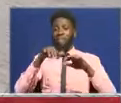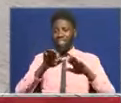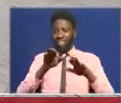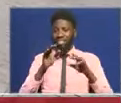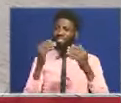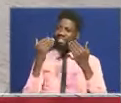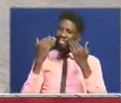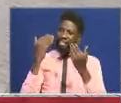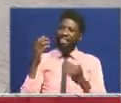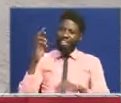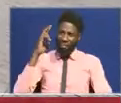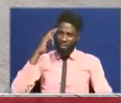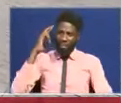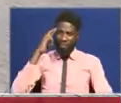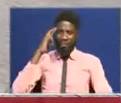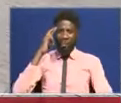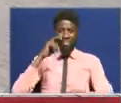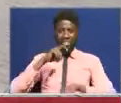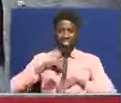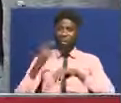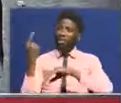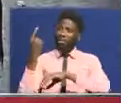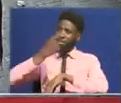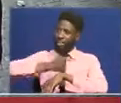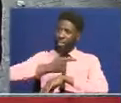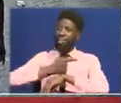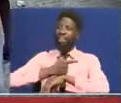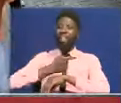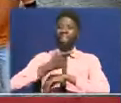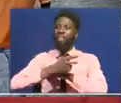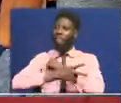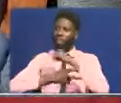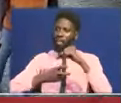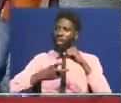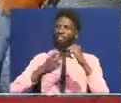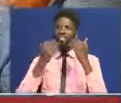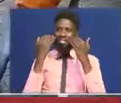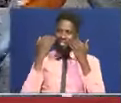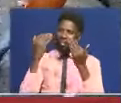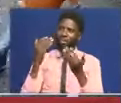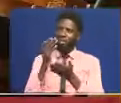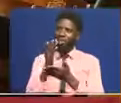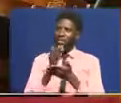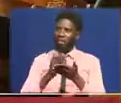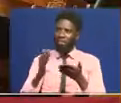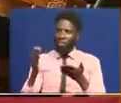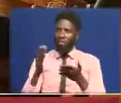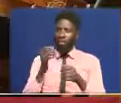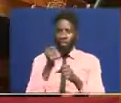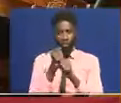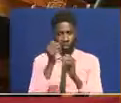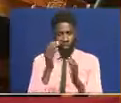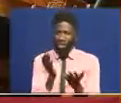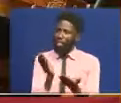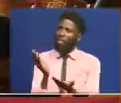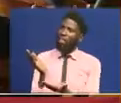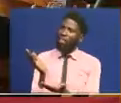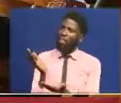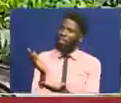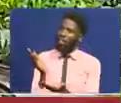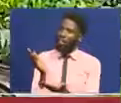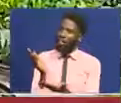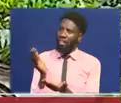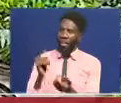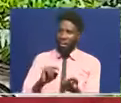Uzi huo uliotekelezwa mchana ulinaswa kwenye kamera za CCTV. Baadhi ya wafanyikazi waliojeruhiwa wakati wa kisa hicho wana